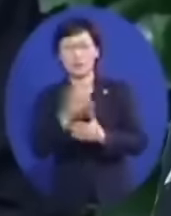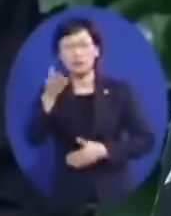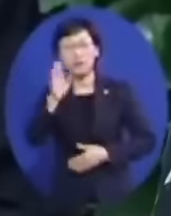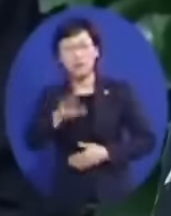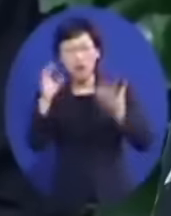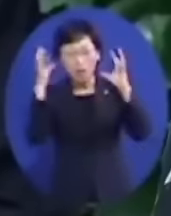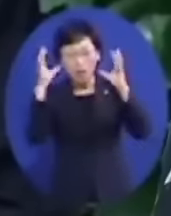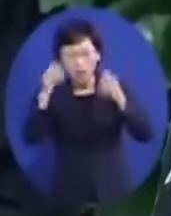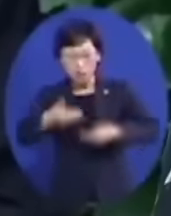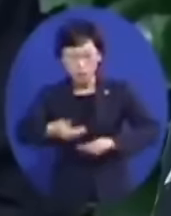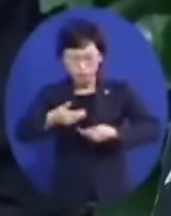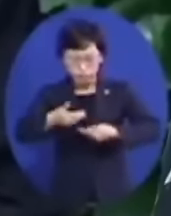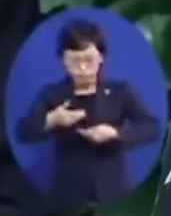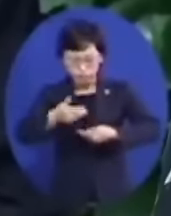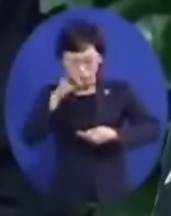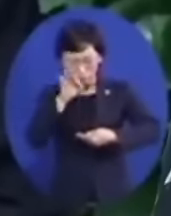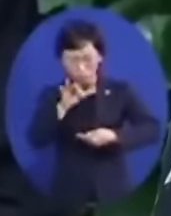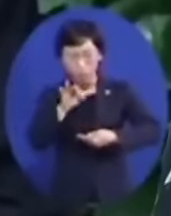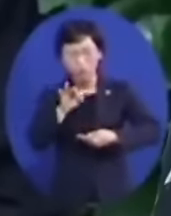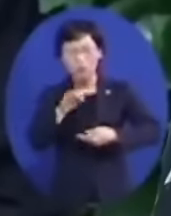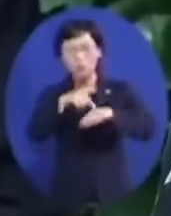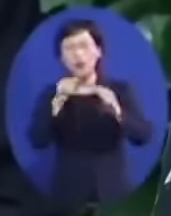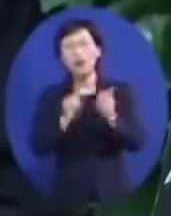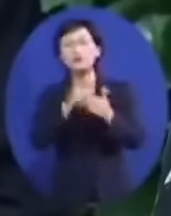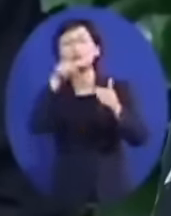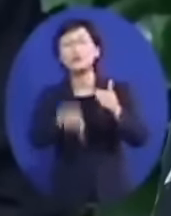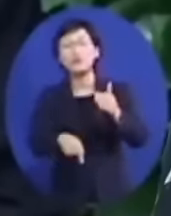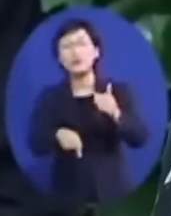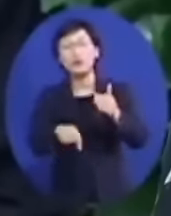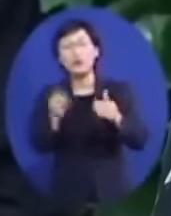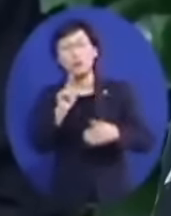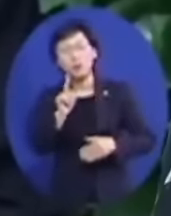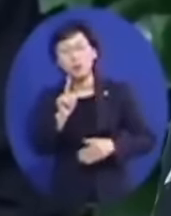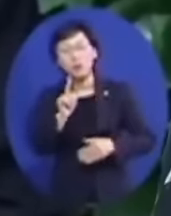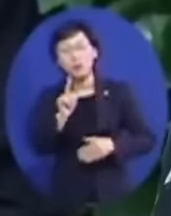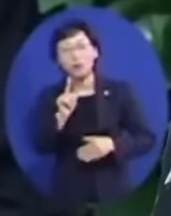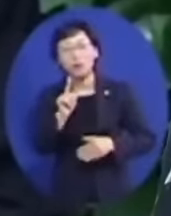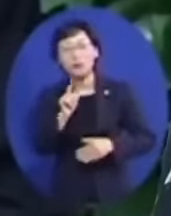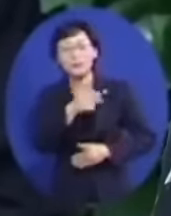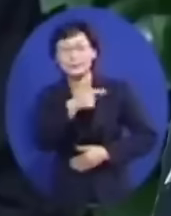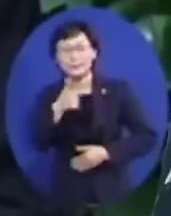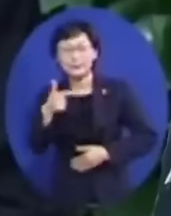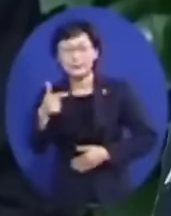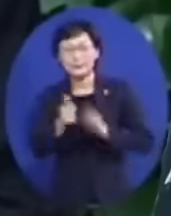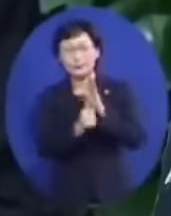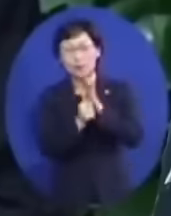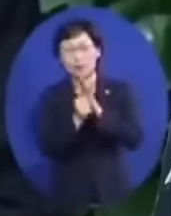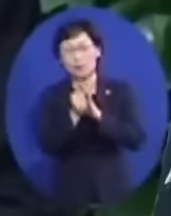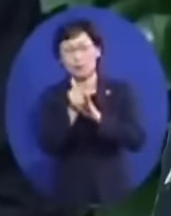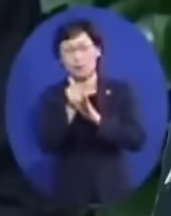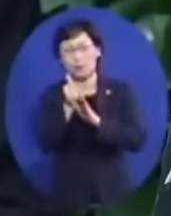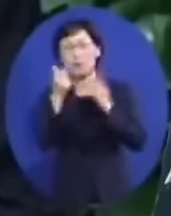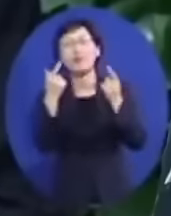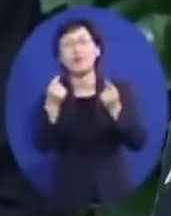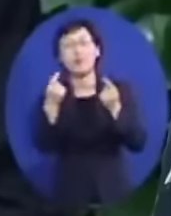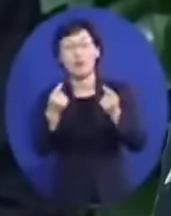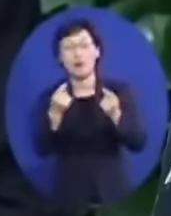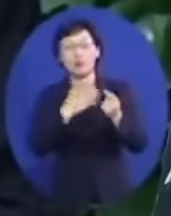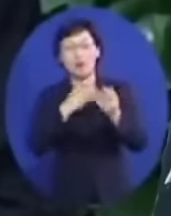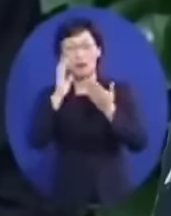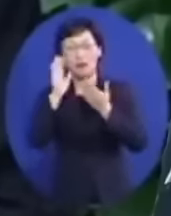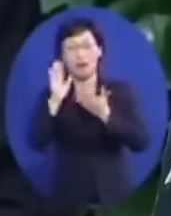얼굴을 들여다보면은 자기의 마음속에 무언지 큰 소망이 떠오르다는 것입니다. 장차